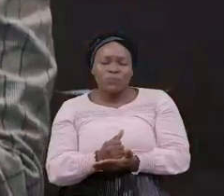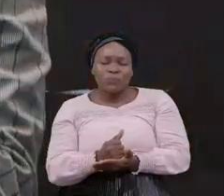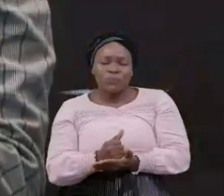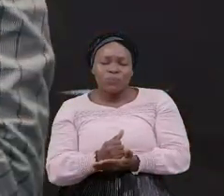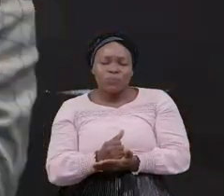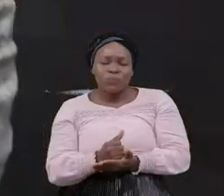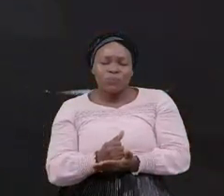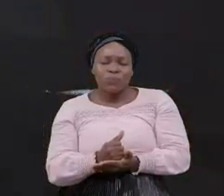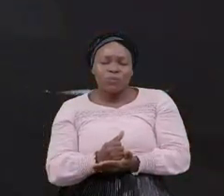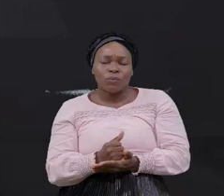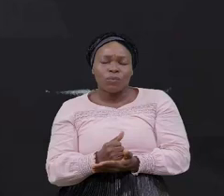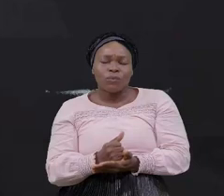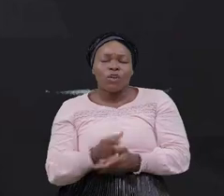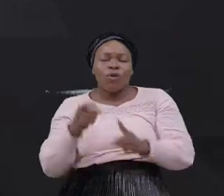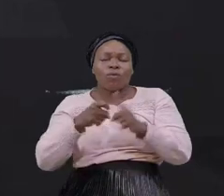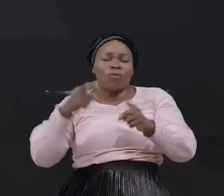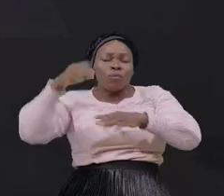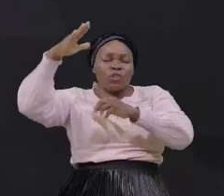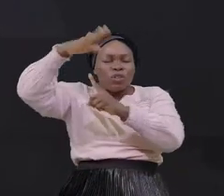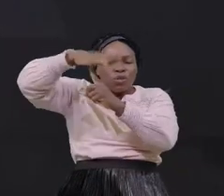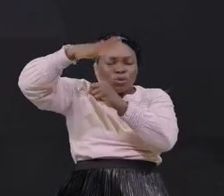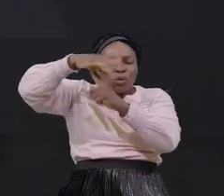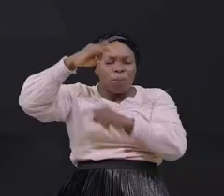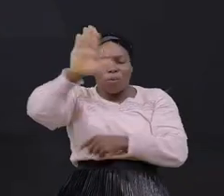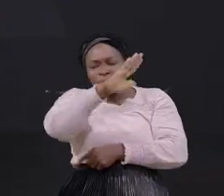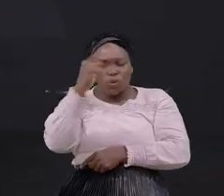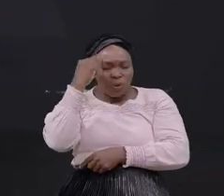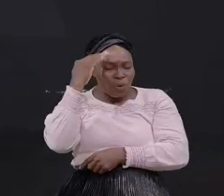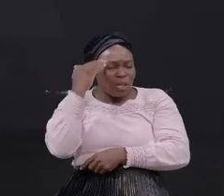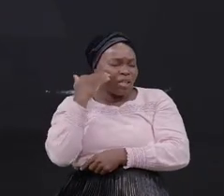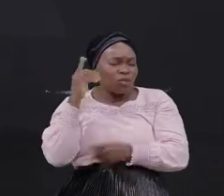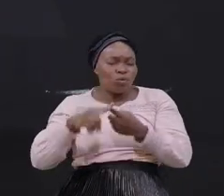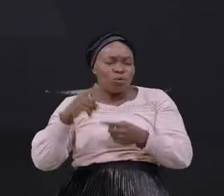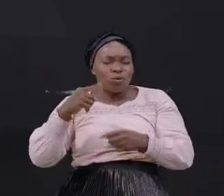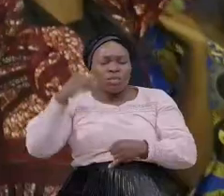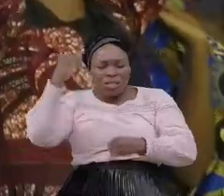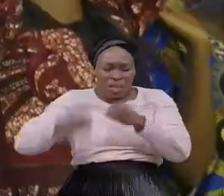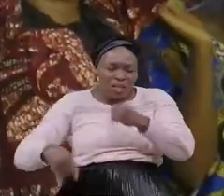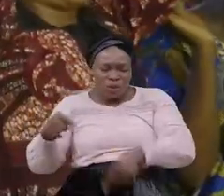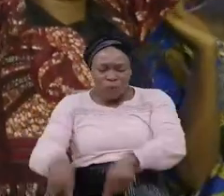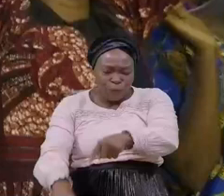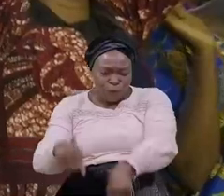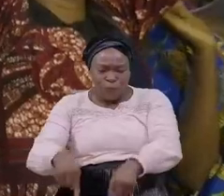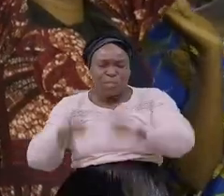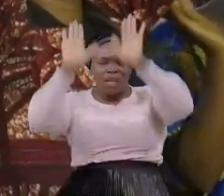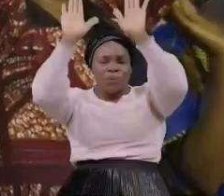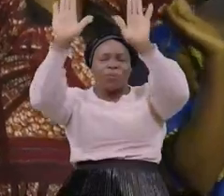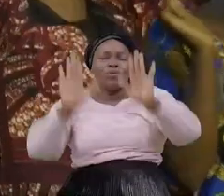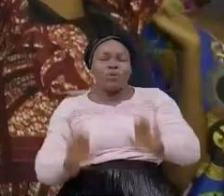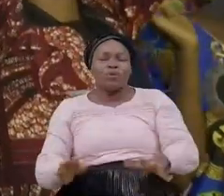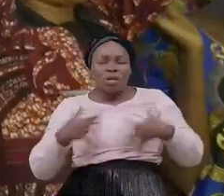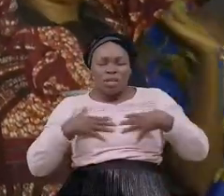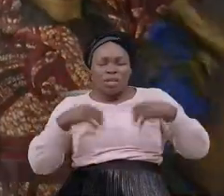De la tête jusqu'au bout des orteils, qu'il y ait des miracles, la guérison,